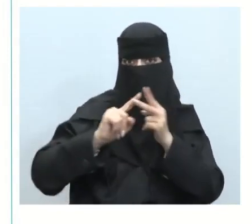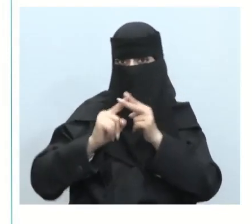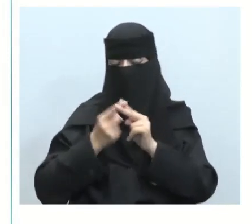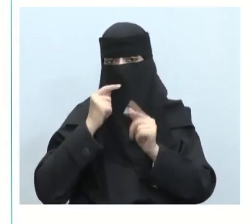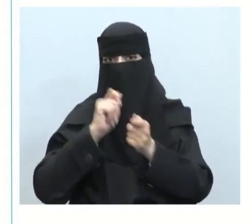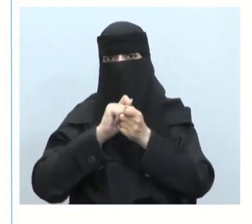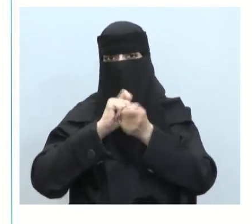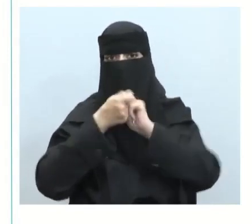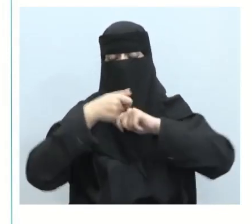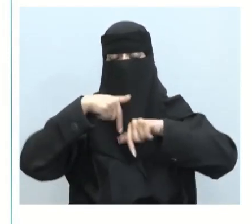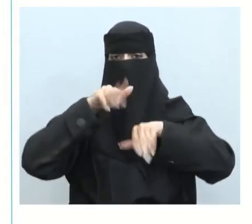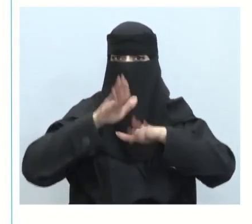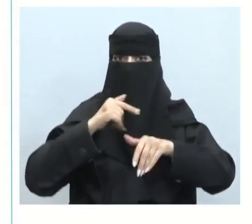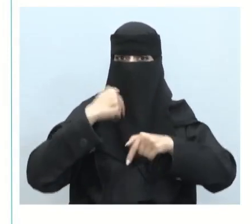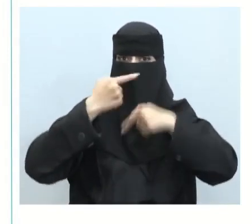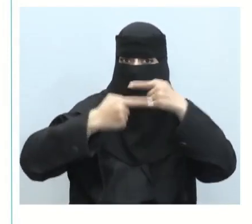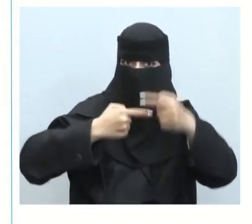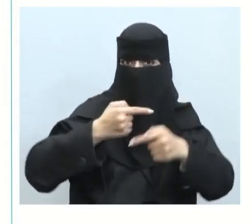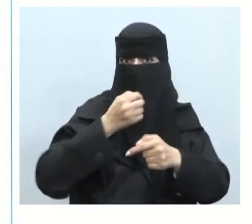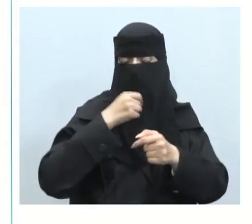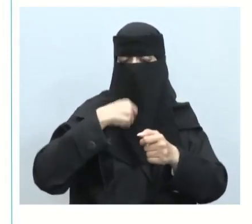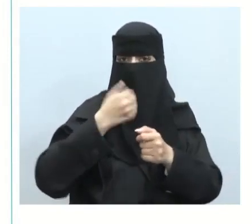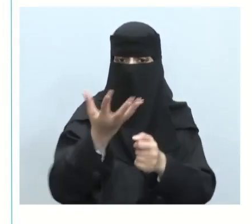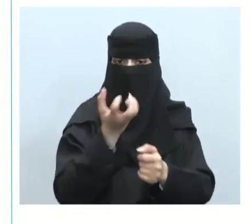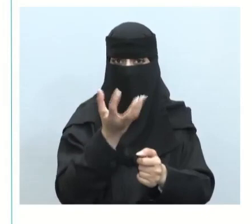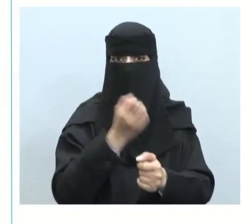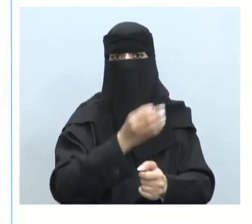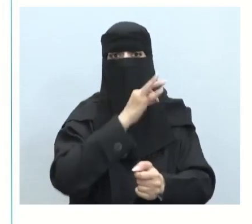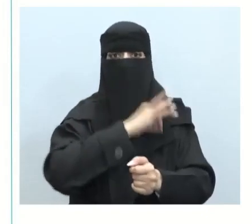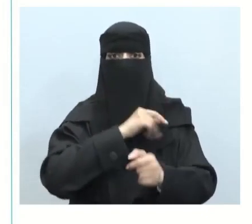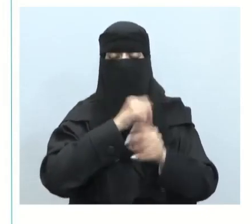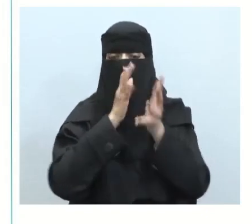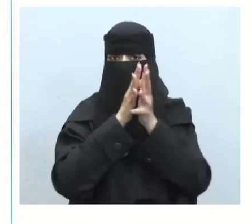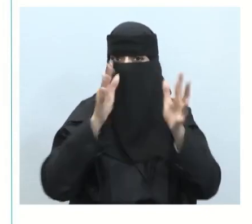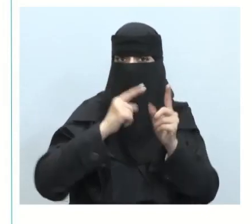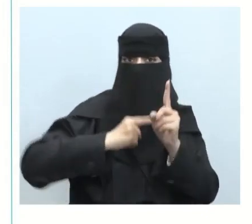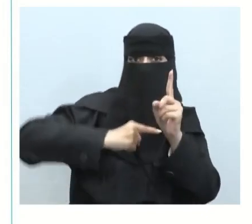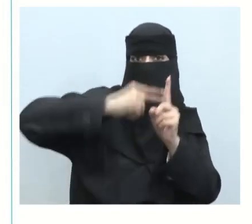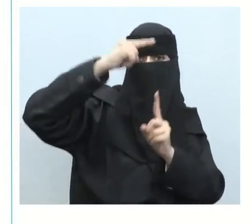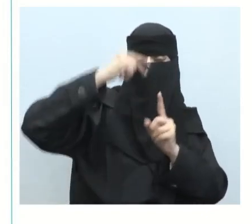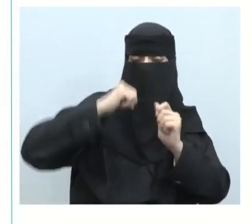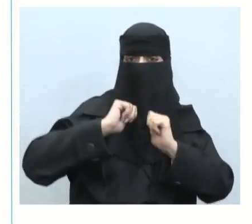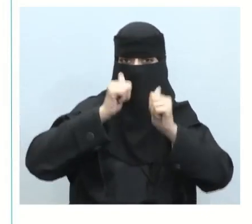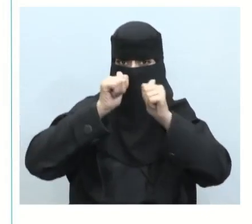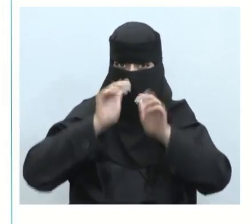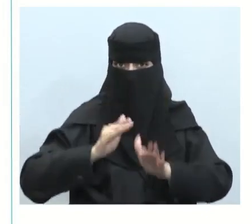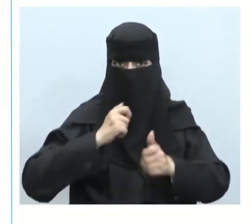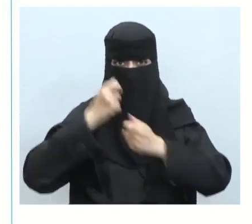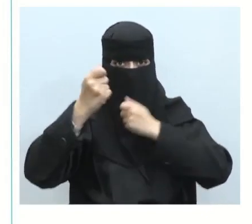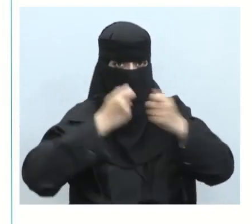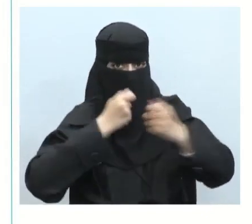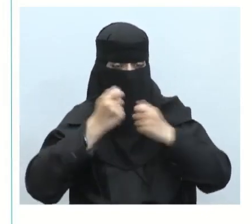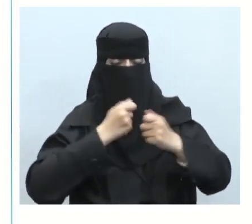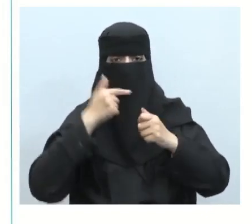اكبر وبالتالي اذا الانتاج اصبح بكميات هائله وهذا ساهم في ارتفاع القدره البيعيه